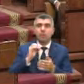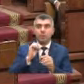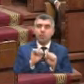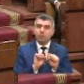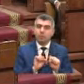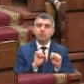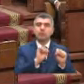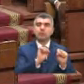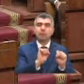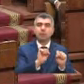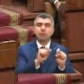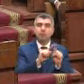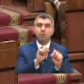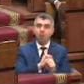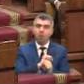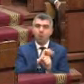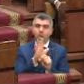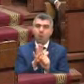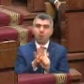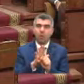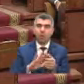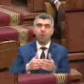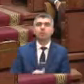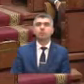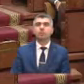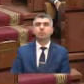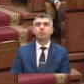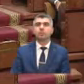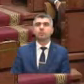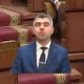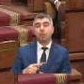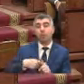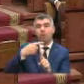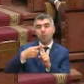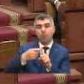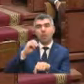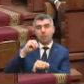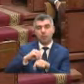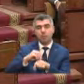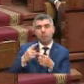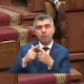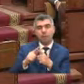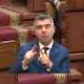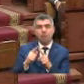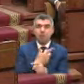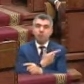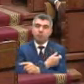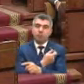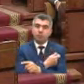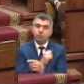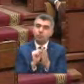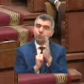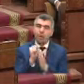التصدي لجائحة كورونا، وأيضا إنجاح حملة التلقيح.